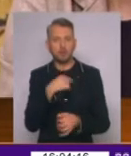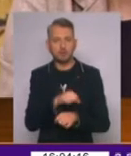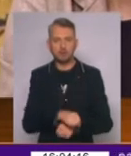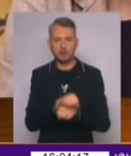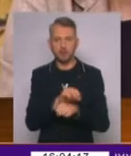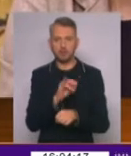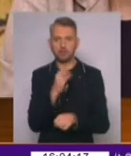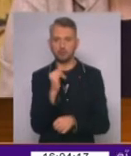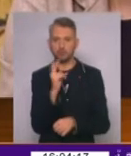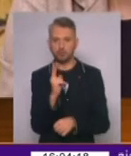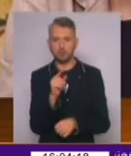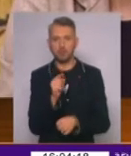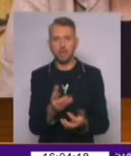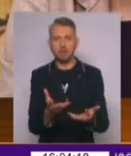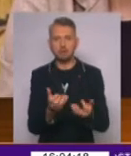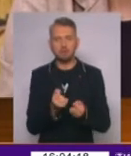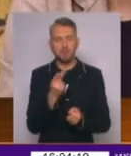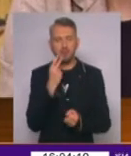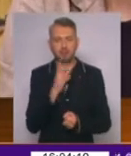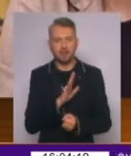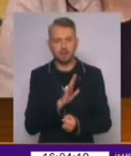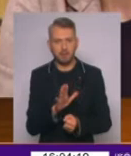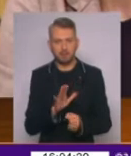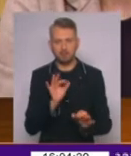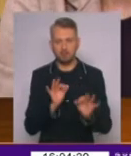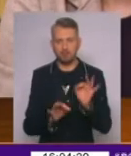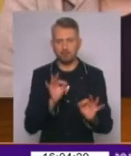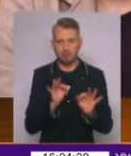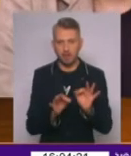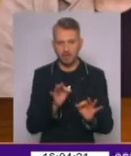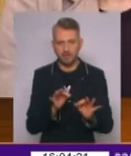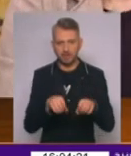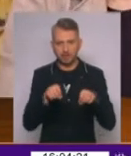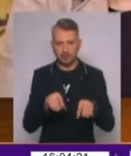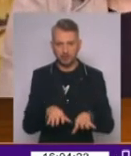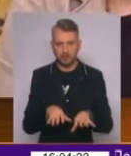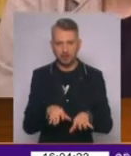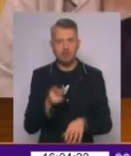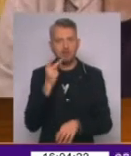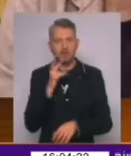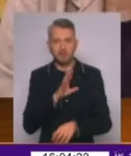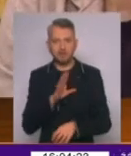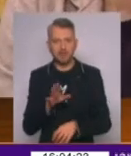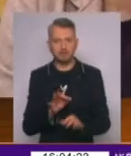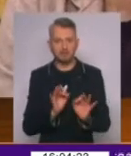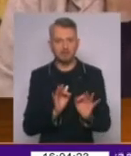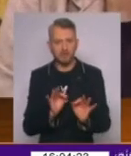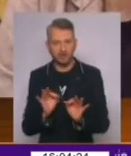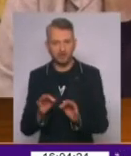Ніщук, приймає не завжди нормальні рішення, не завжди виважені